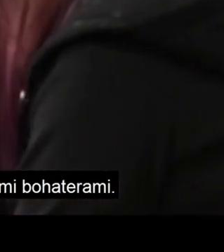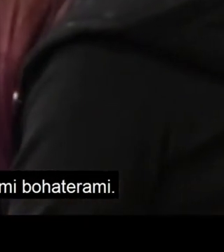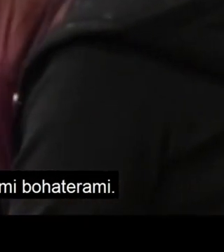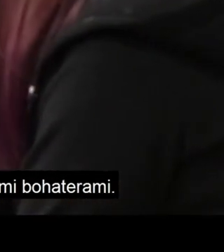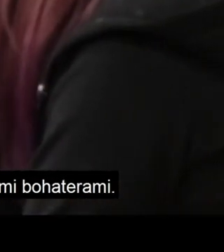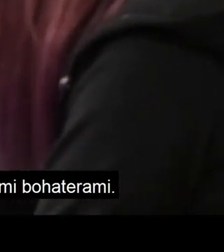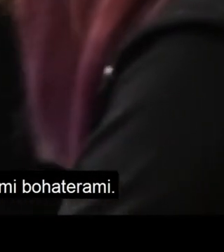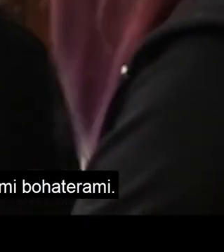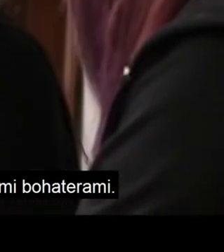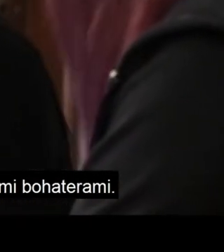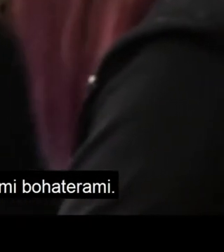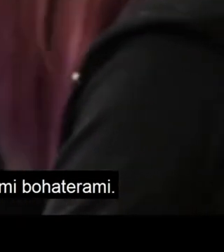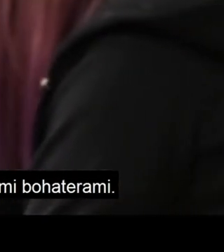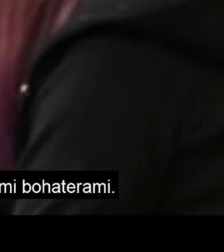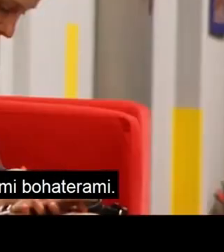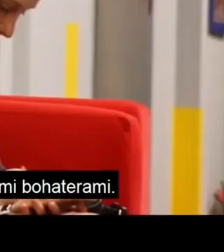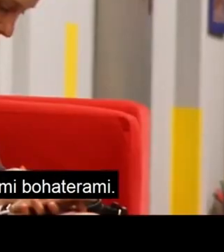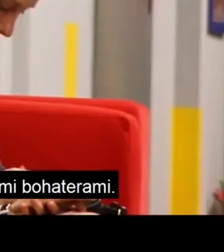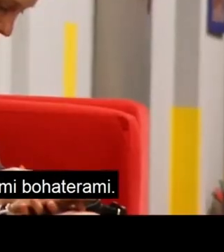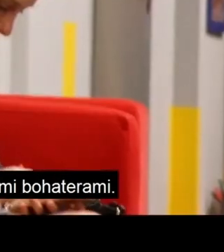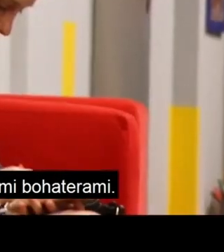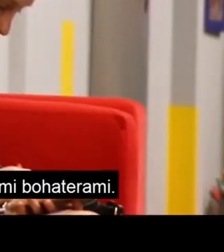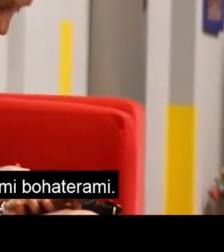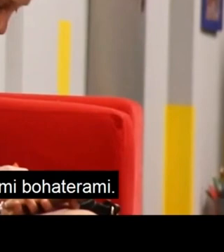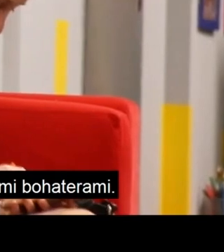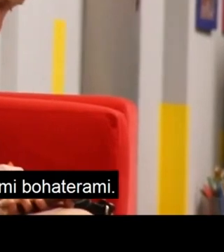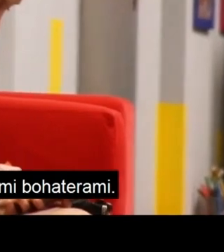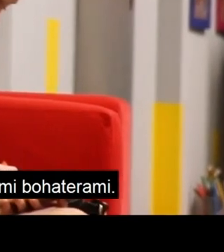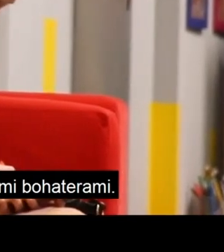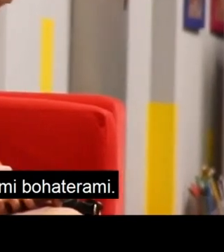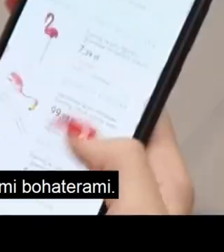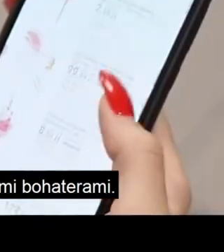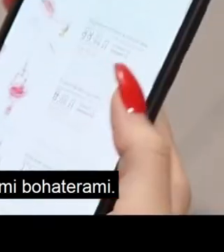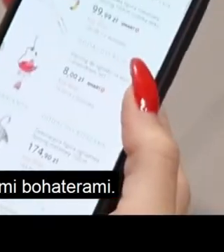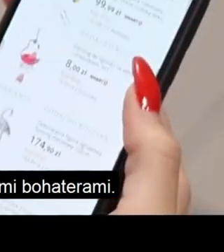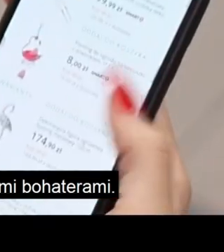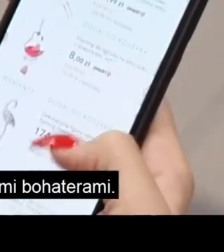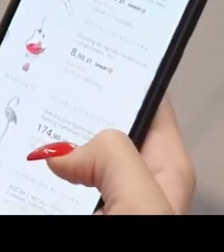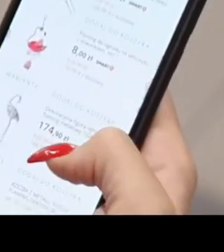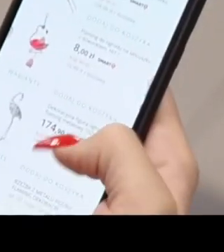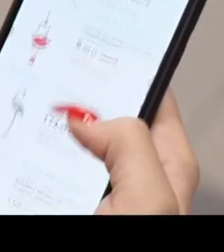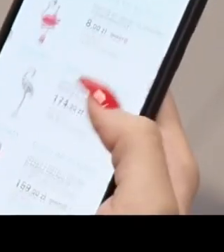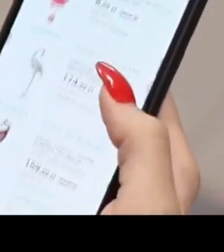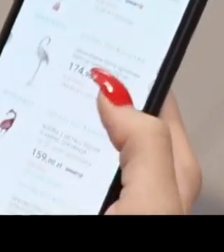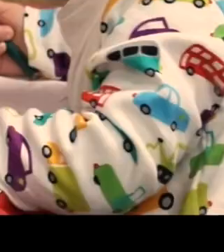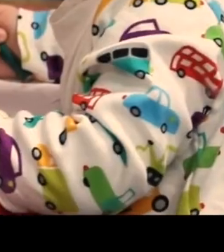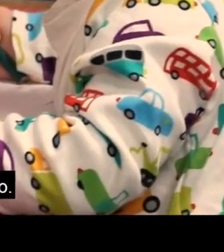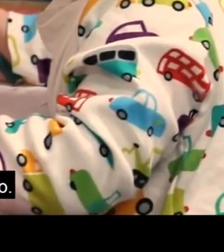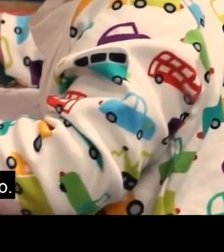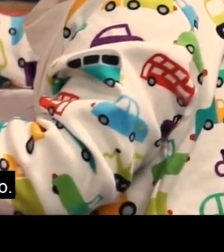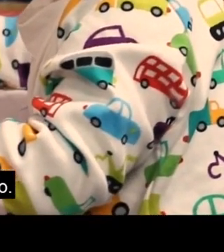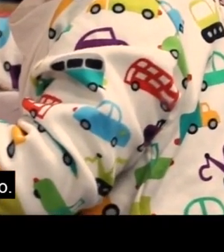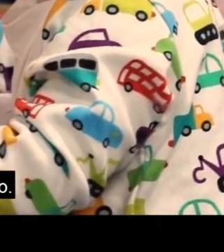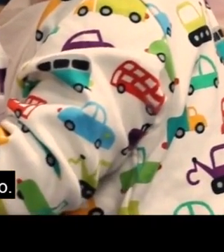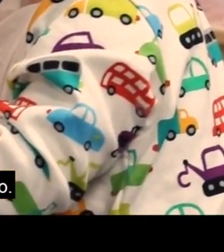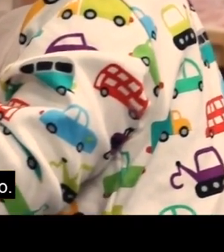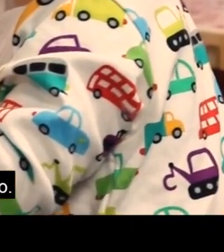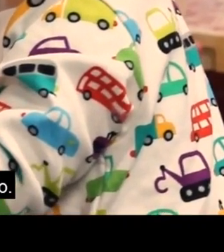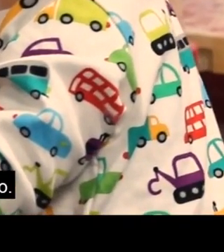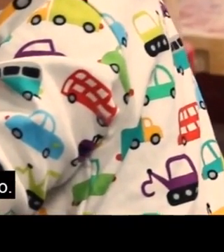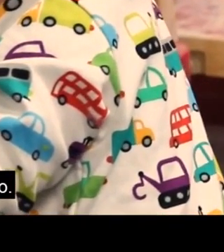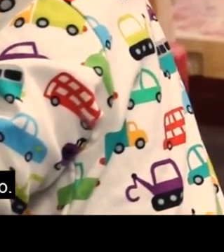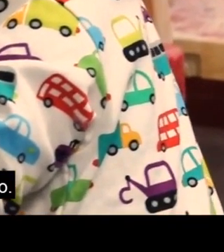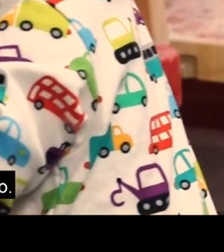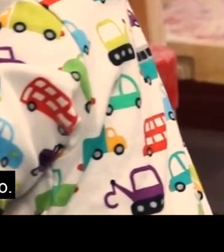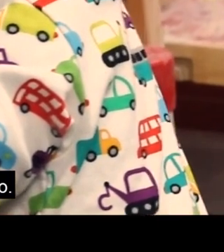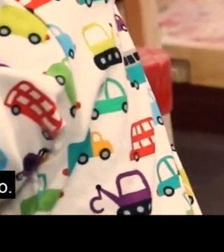sal konferencyjnych i z okazjonalnych spotkań z naszymi bohaterami. Nawet najmłodsi